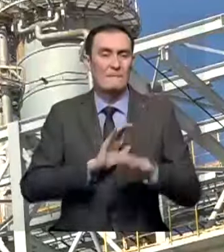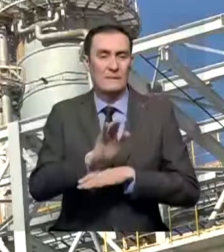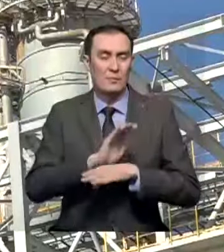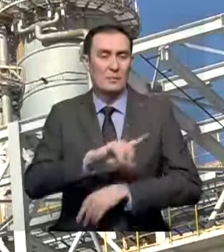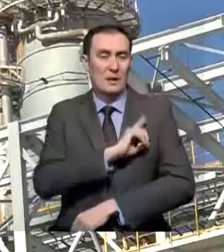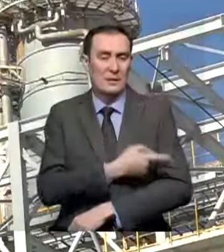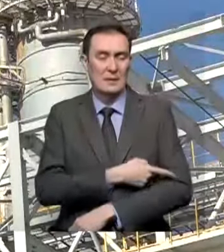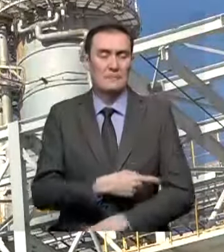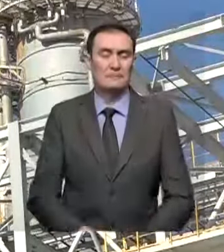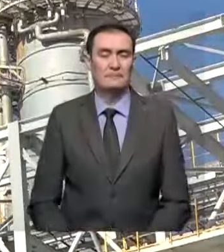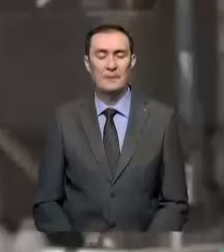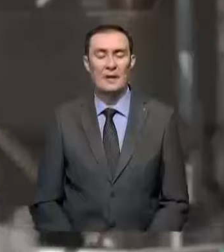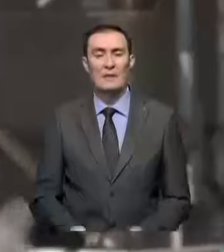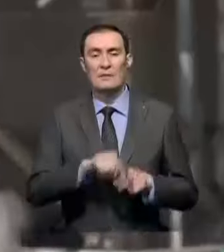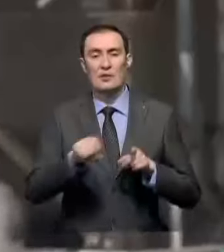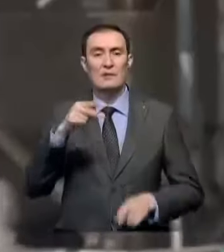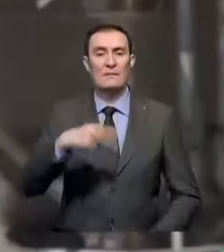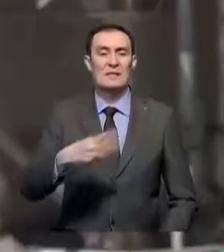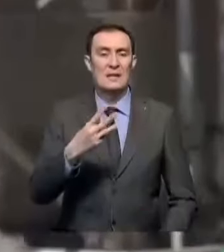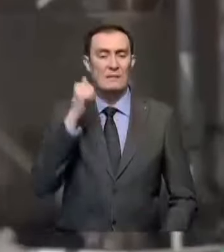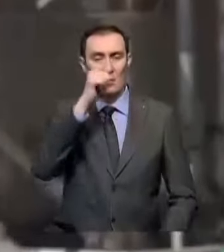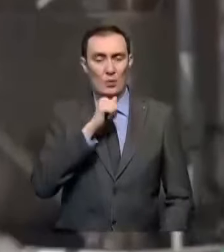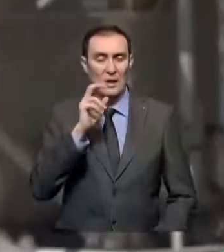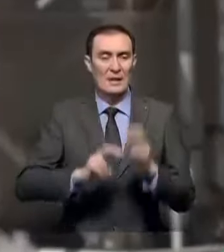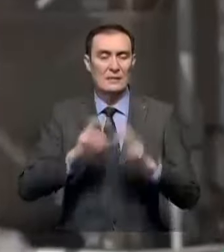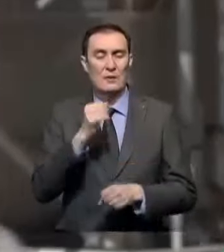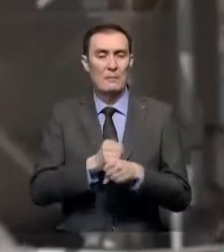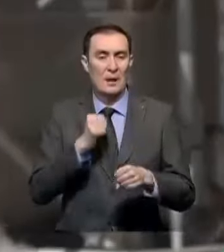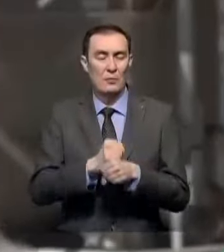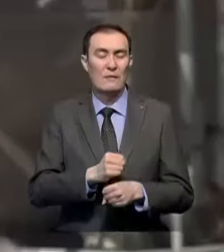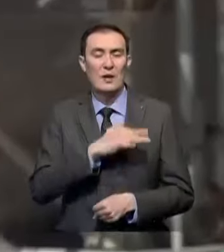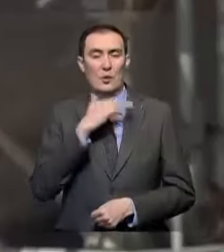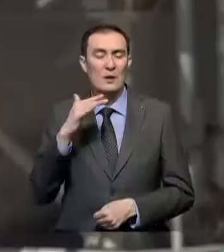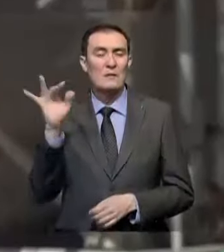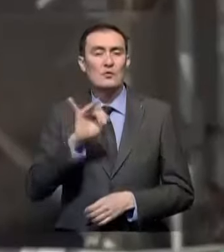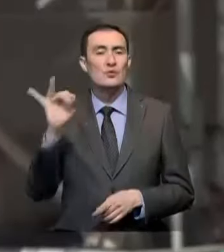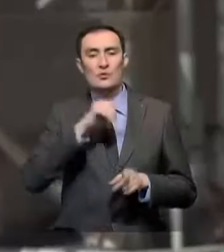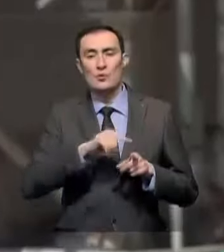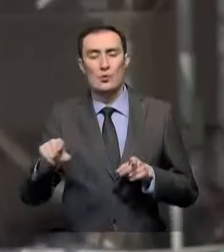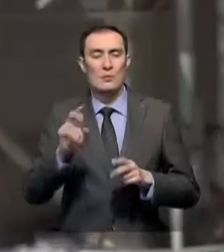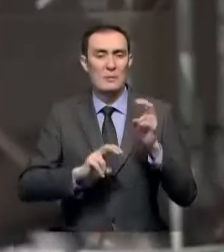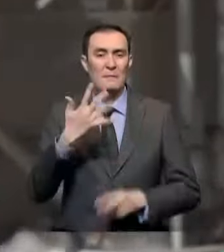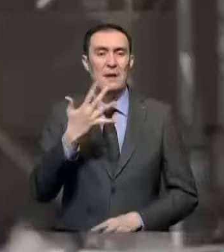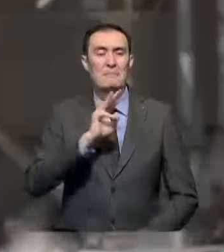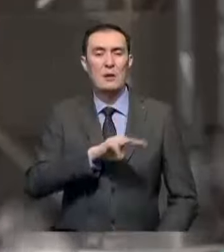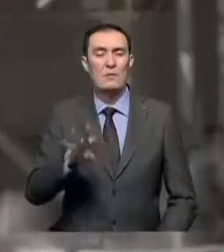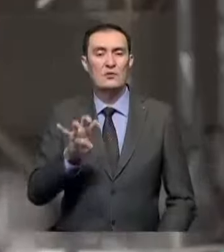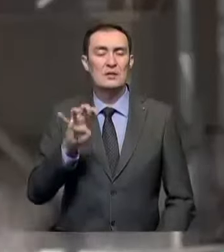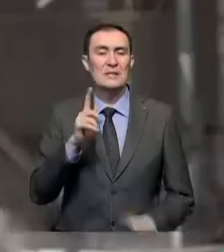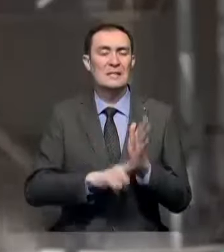производственные показатели. За 2023 год на заводе переработаны рекордные за всю историю предприятия